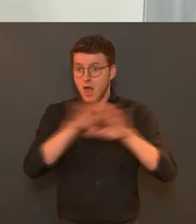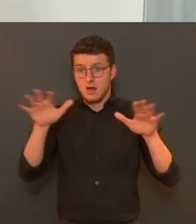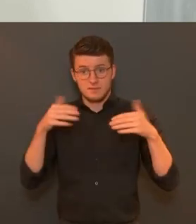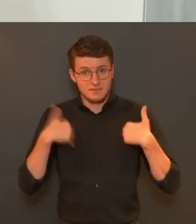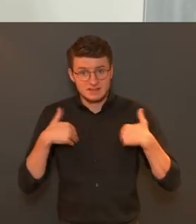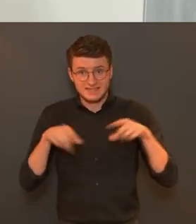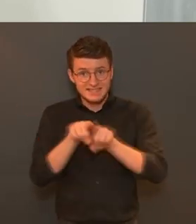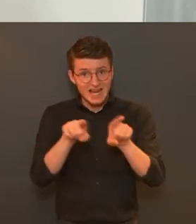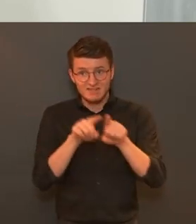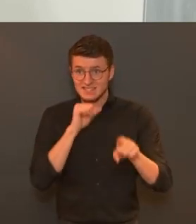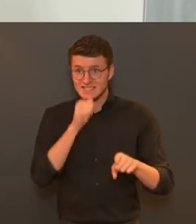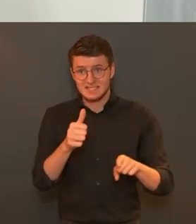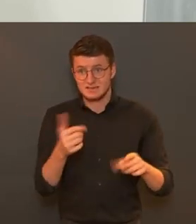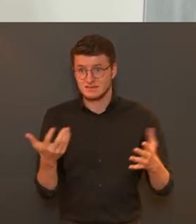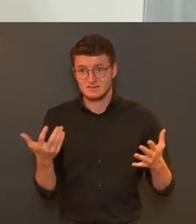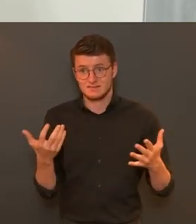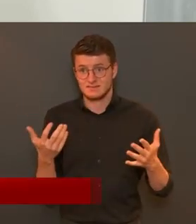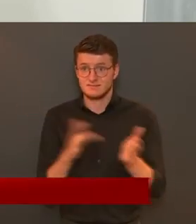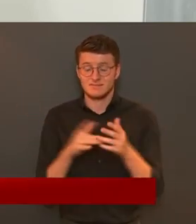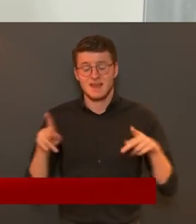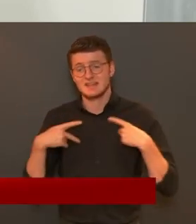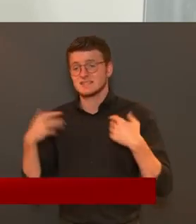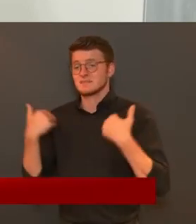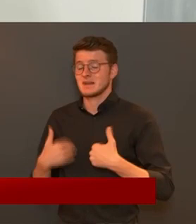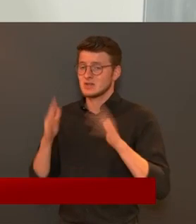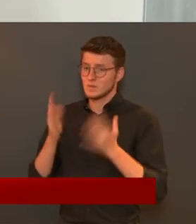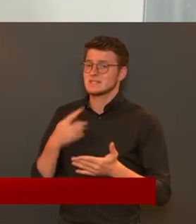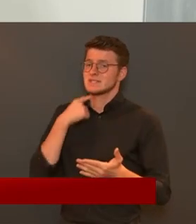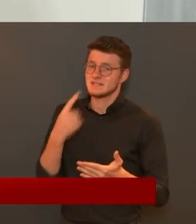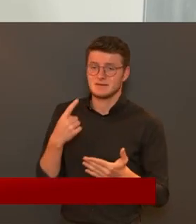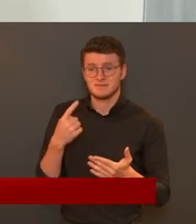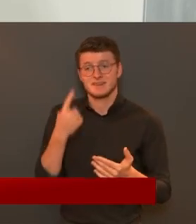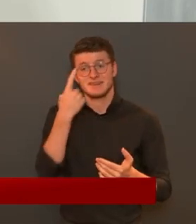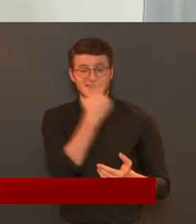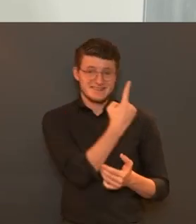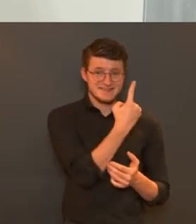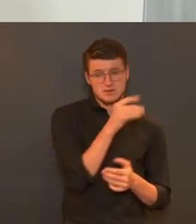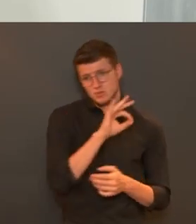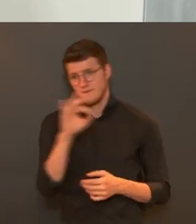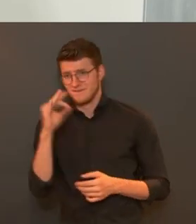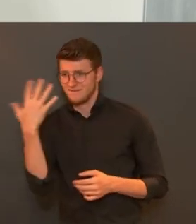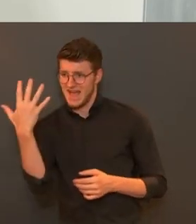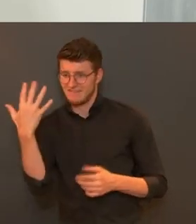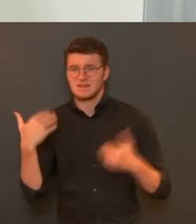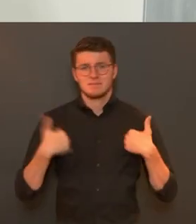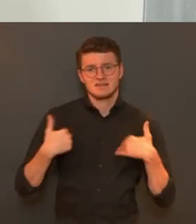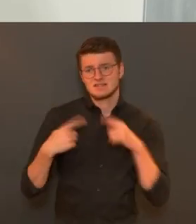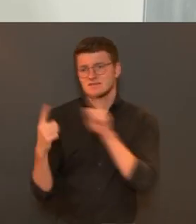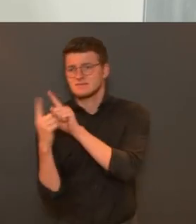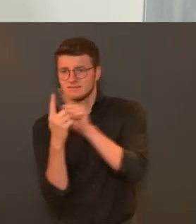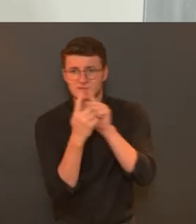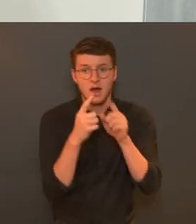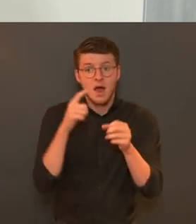experts vont proposer un chiffre de référence, un chiffre qui va varier de 1 à 5 en fonction de la situation sanitaire.